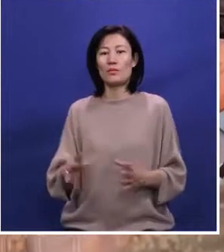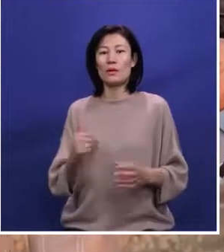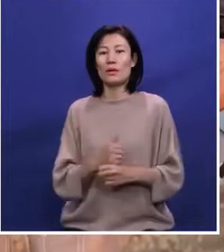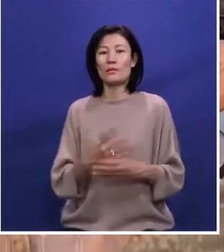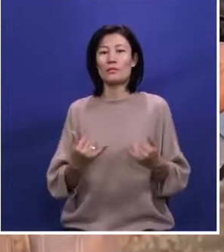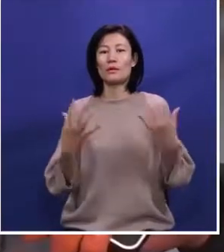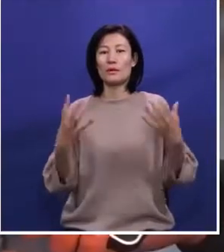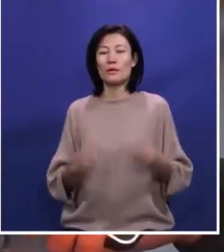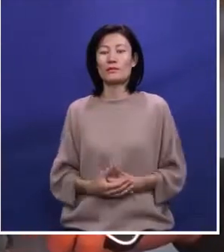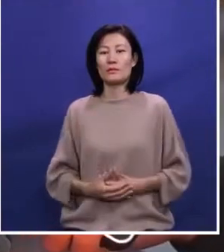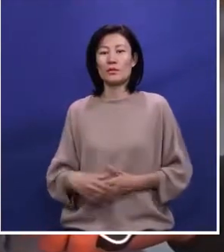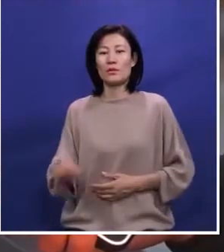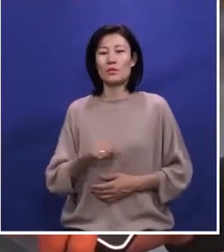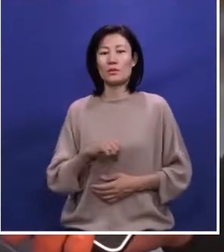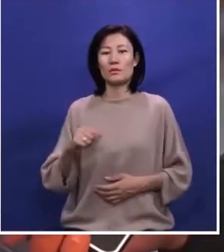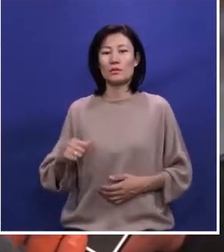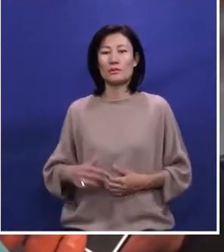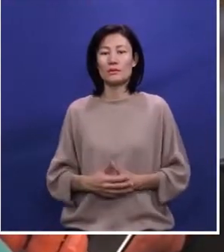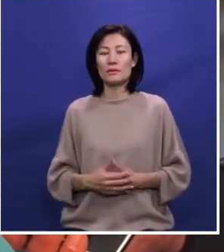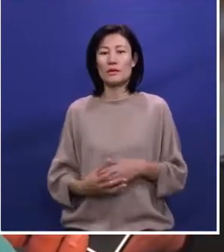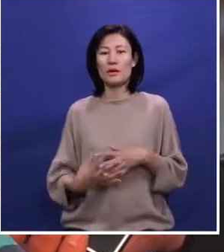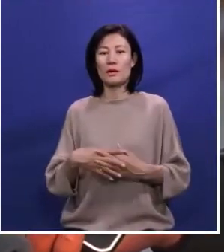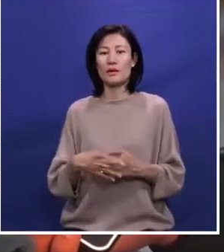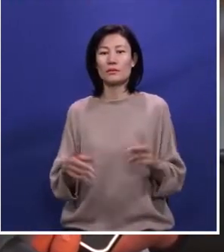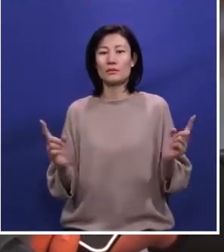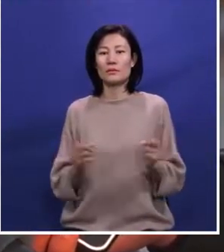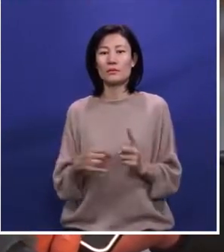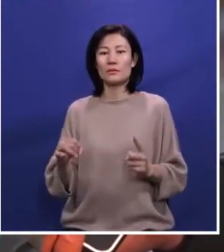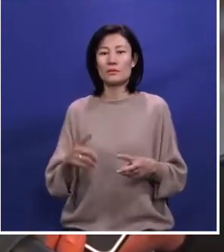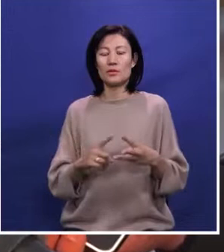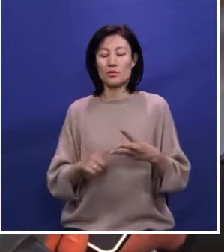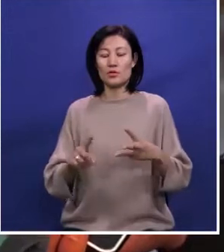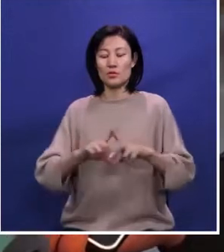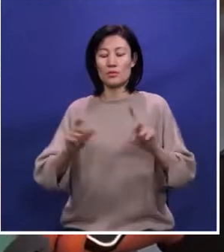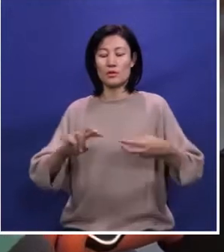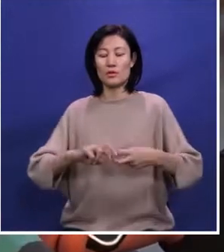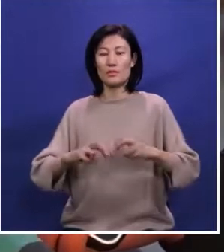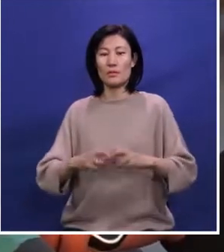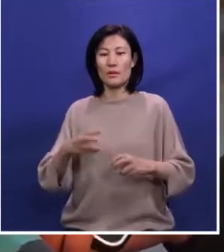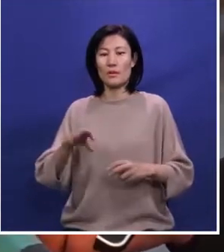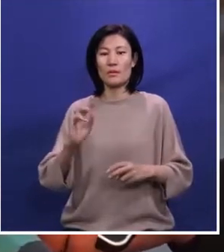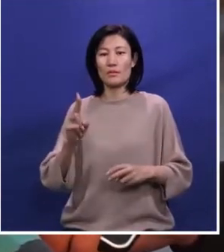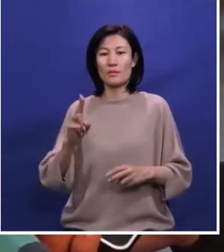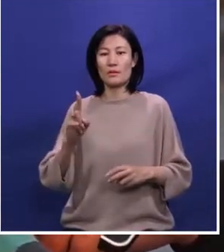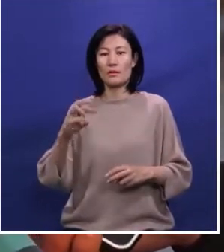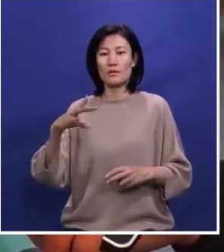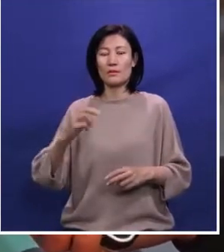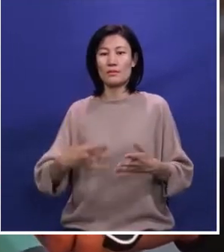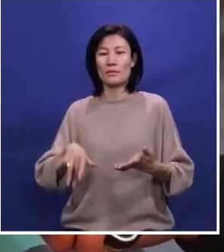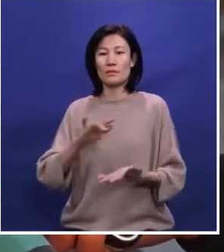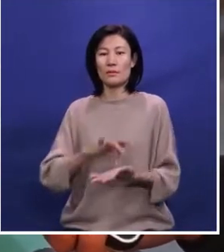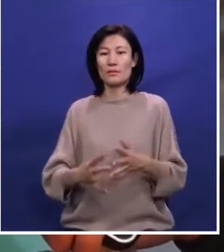қолдауымен қазіргі таңда біз өзімізге ауданға тиесілі 3 мектептің мәселесін шешіп отырмыз. Оның біреуі Сарыағаш